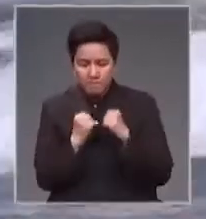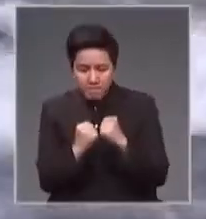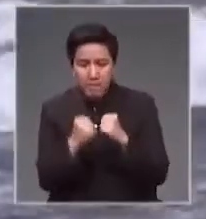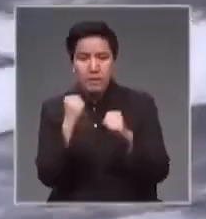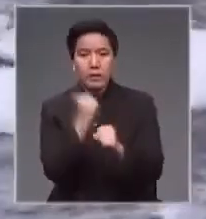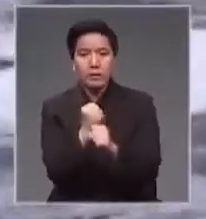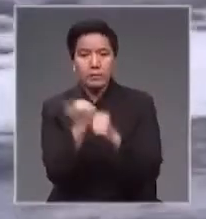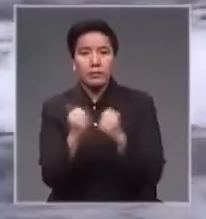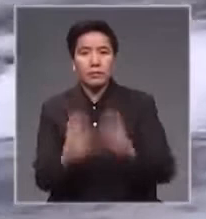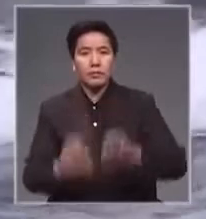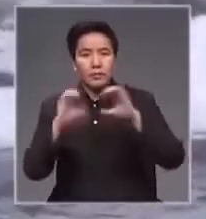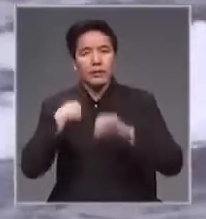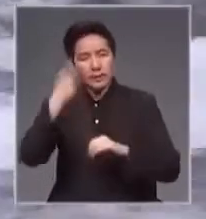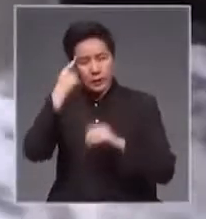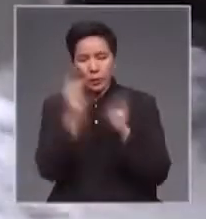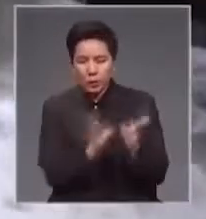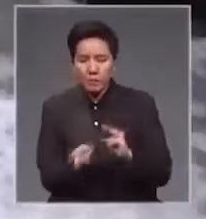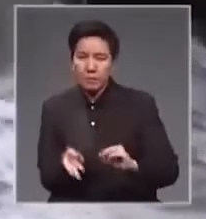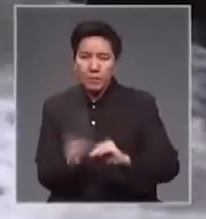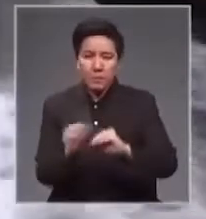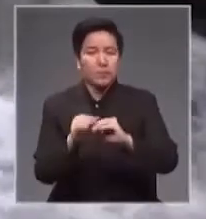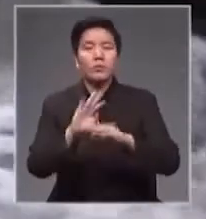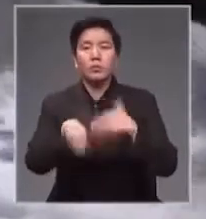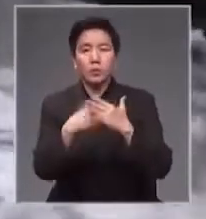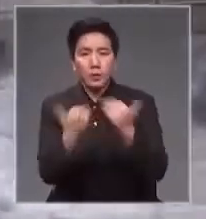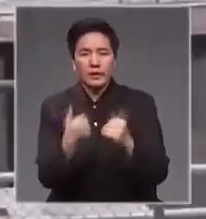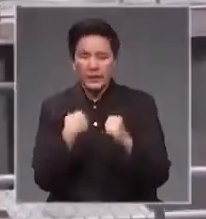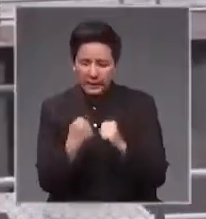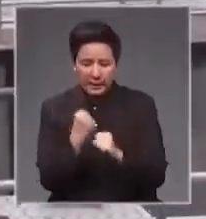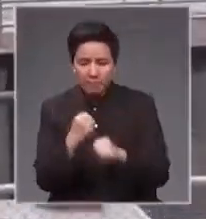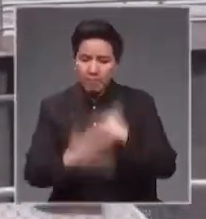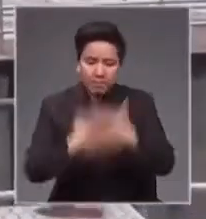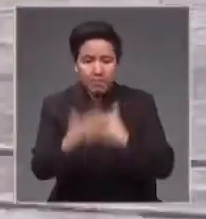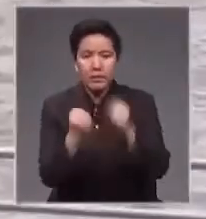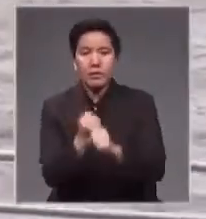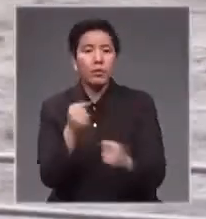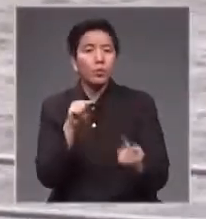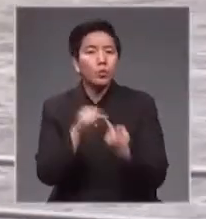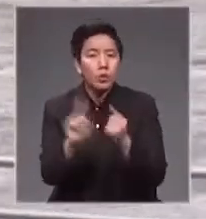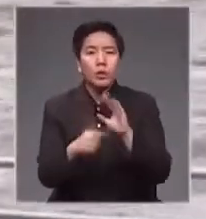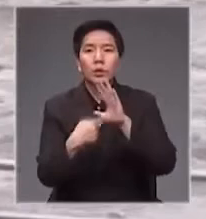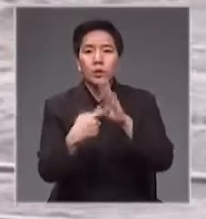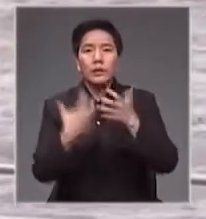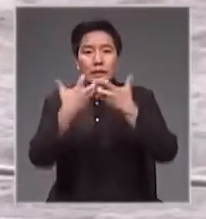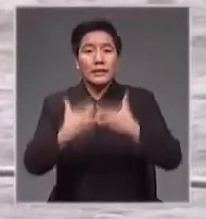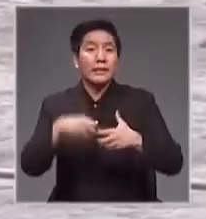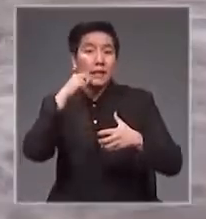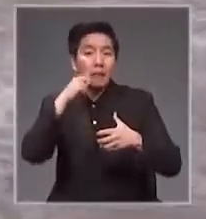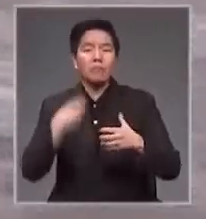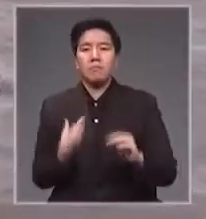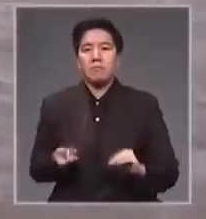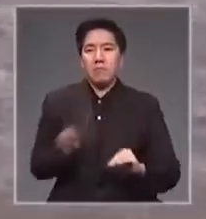ก็กำลังเพิ่มเติมในการทำงานทุกระบบนะครับเท่าที่สามารถทำได้เช่นได้เพิ่มเครื่องมือสูบน้ำผลักดันน้ำจ